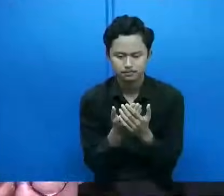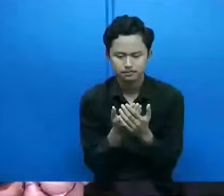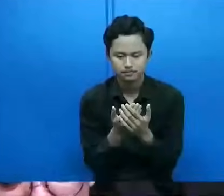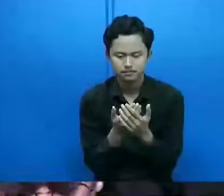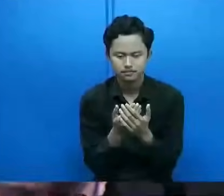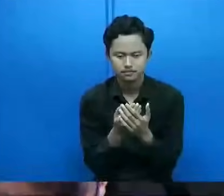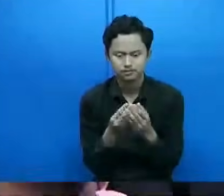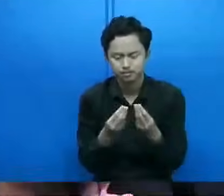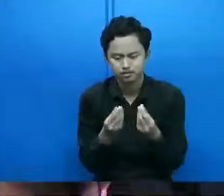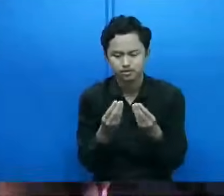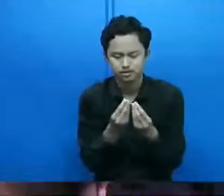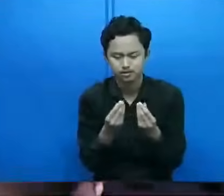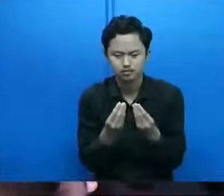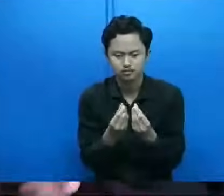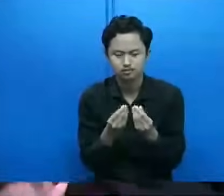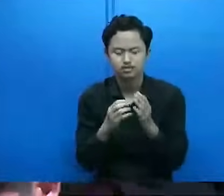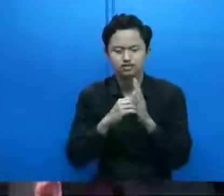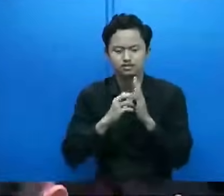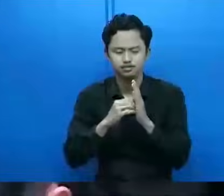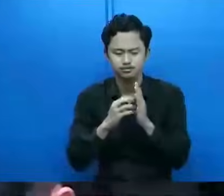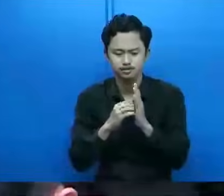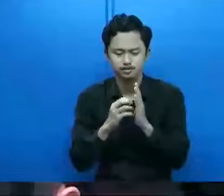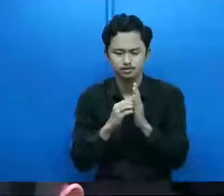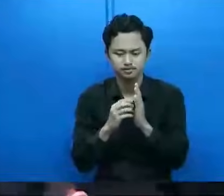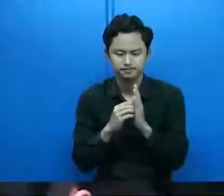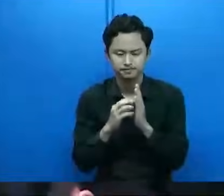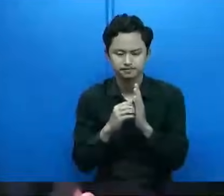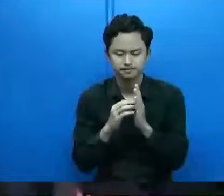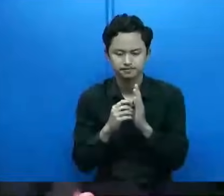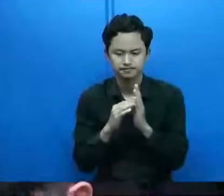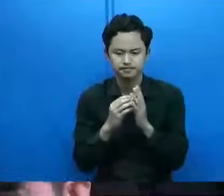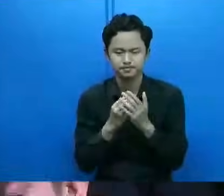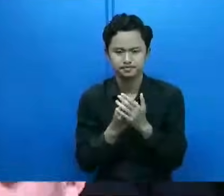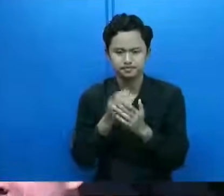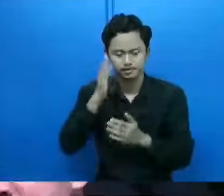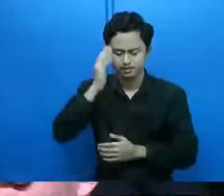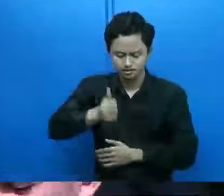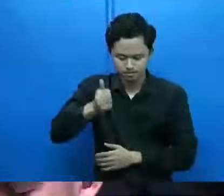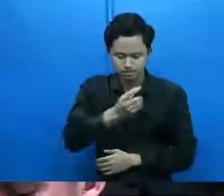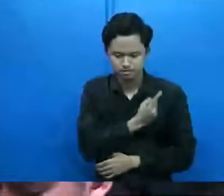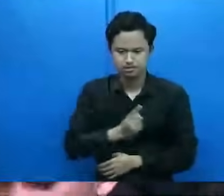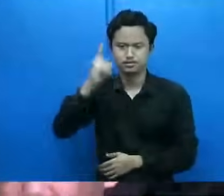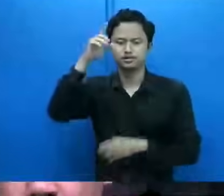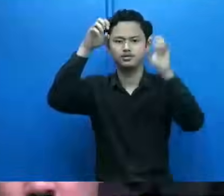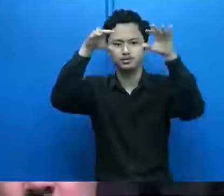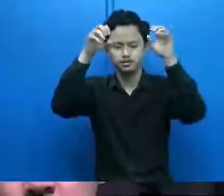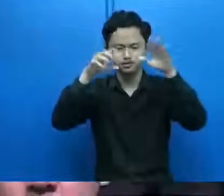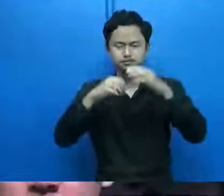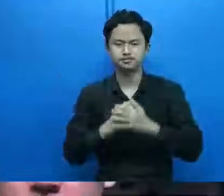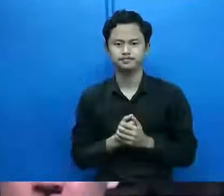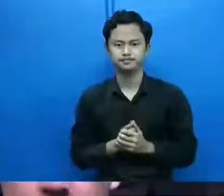Subhanakallahumma bihamdika. Asyhadu an la ilaha illa anta astaghfiruka wa atubu ilaik. Jazakumullah khair. Assalamualaikum warahmatullahi wabarakatuh.